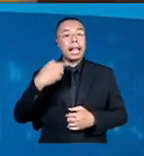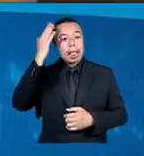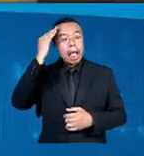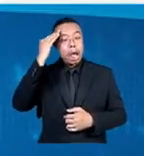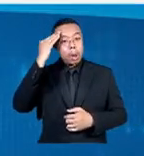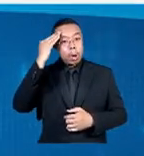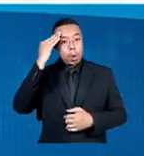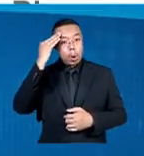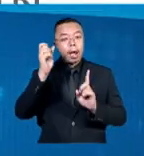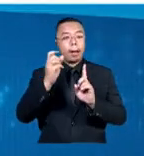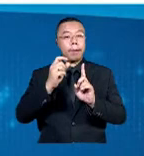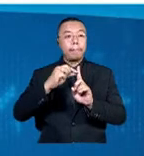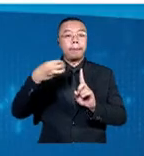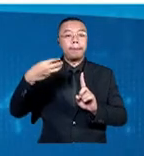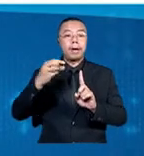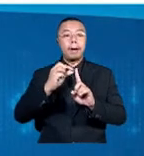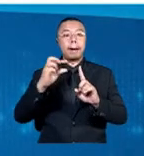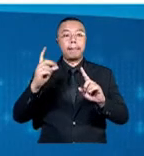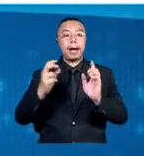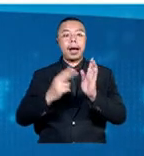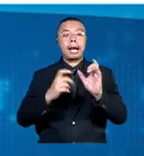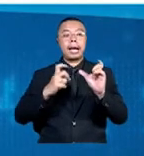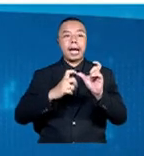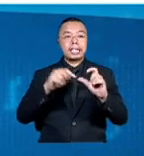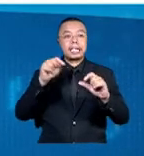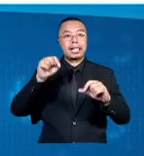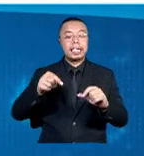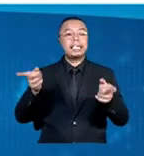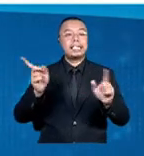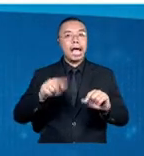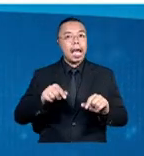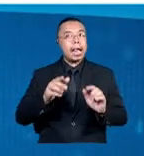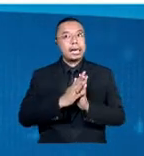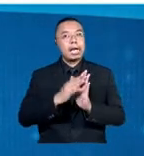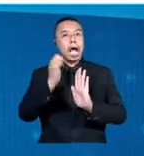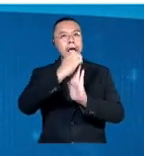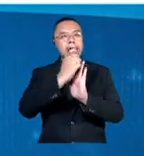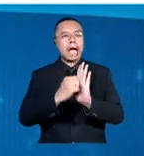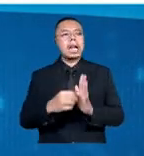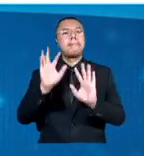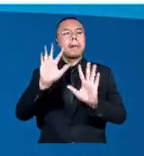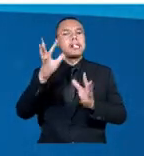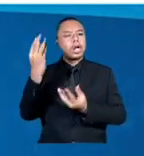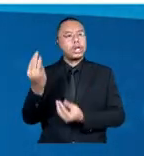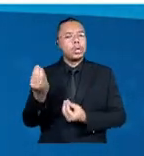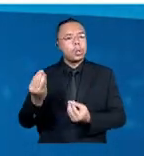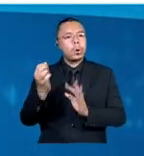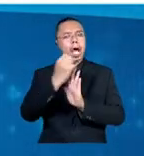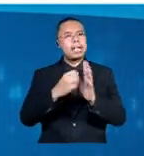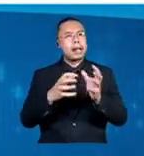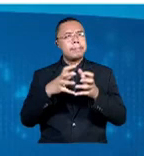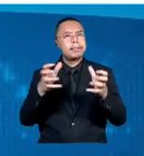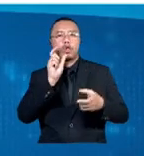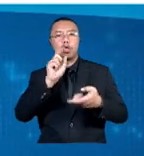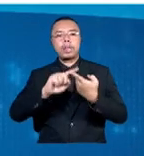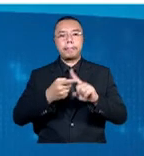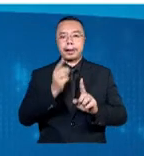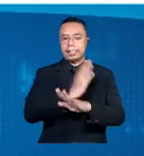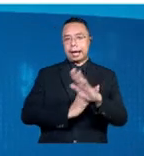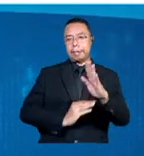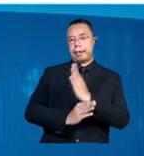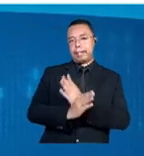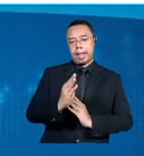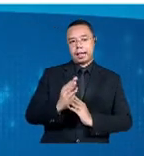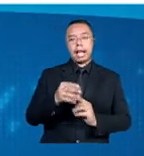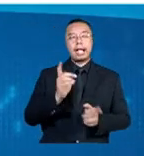bahwa Peparnas ini menjadi event, salah satu event yang memang paling dinantikan. Acara besar untuk teman-teman